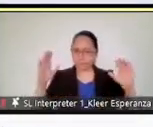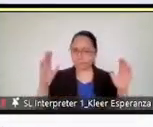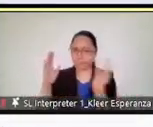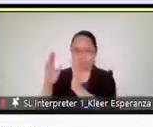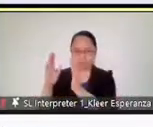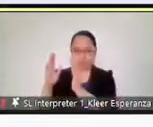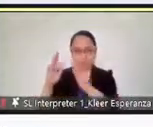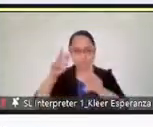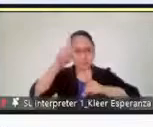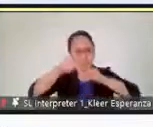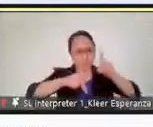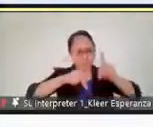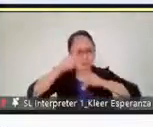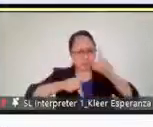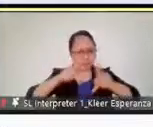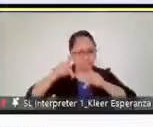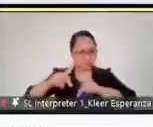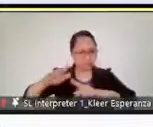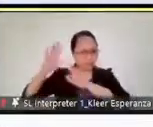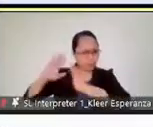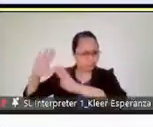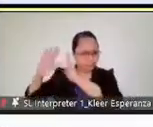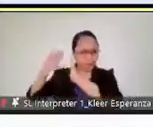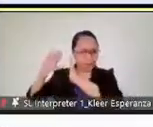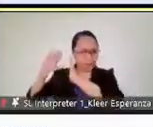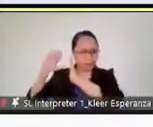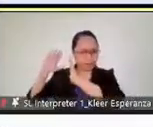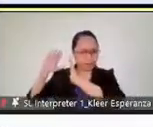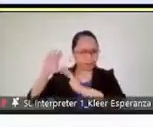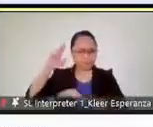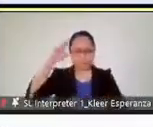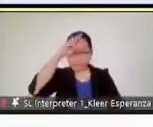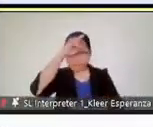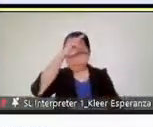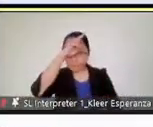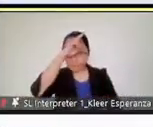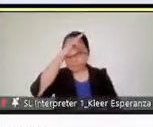maika lima gasut atawen